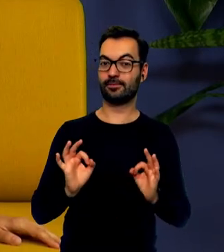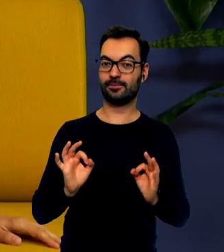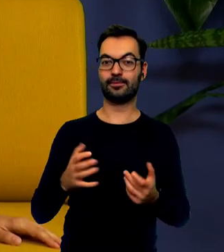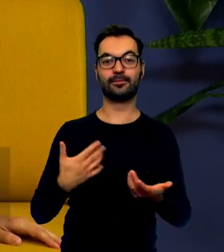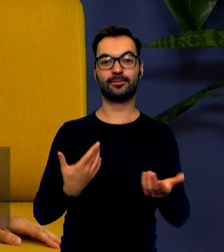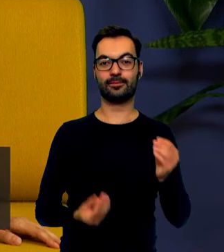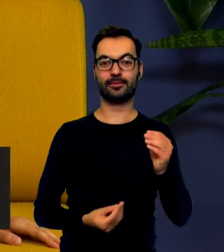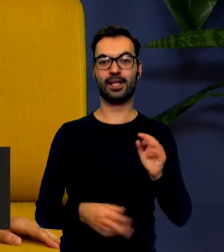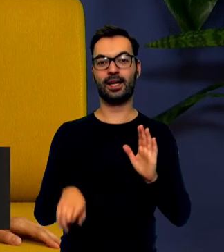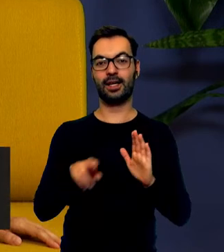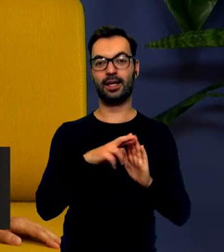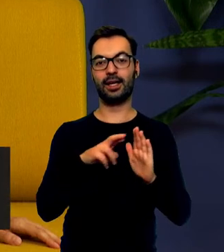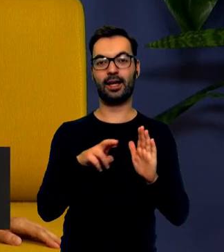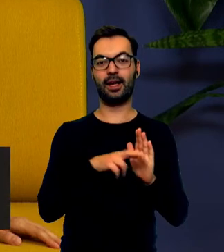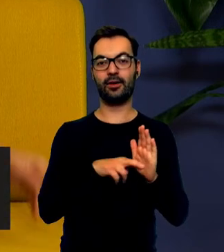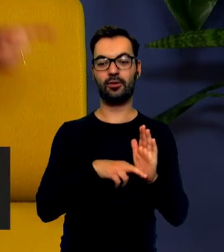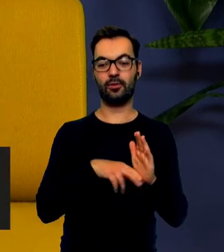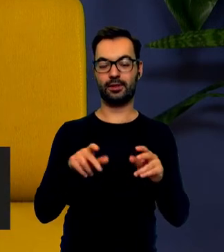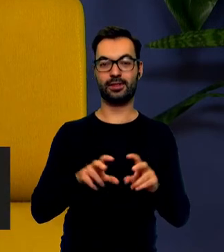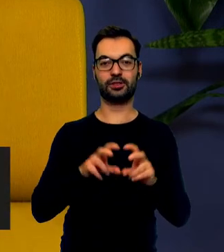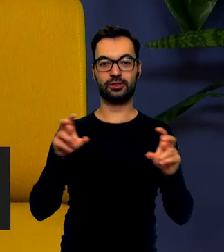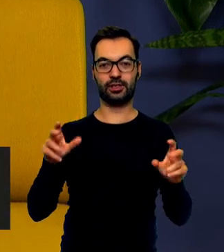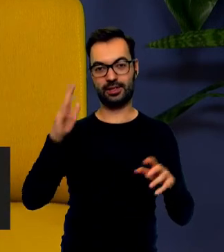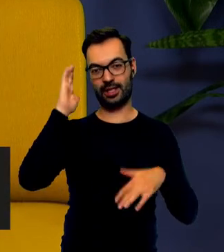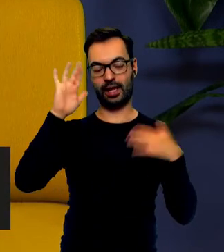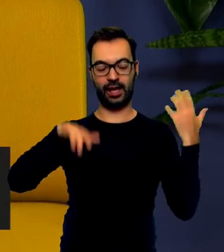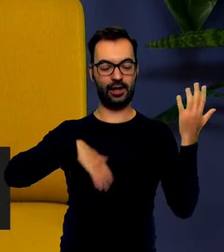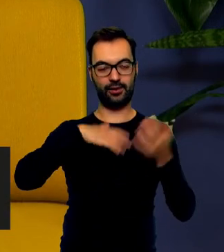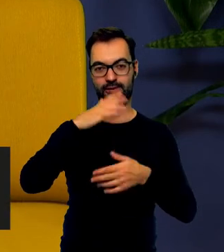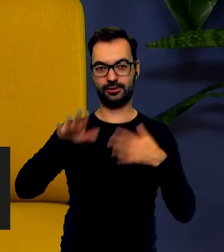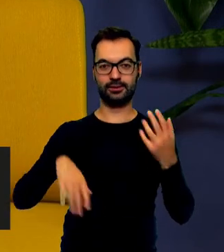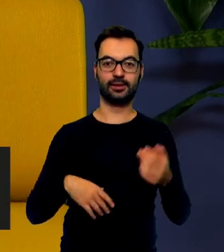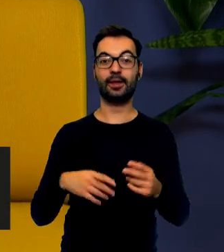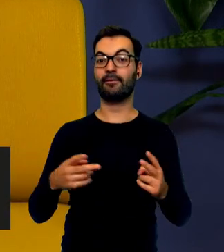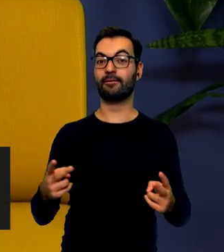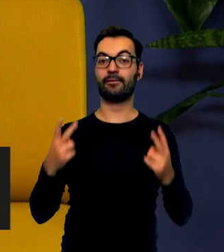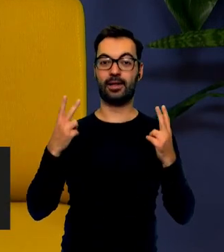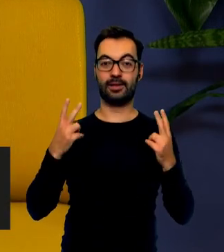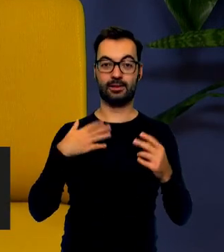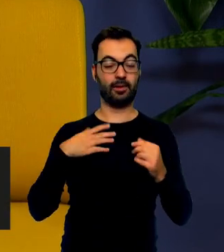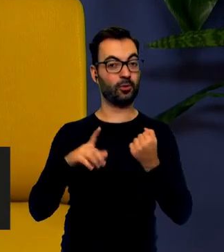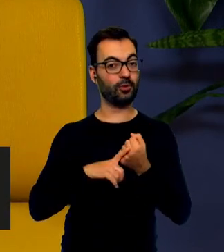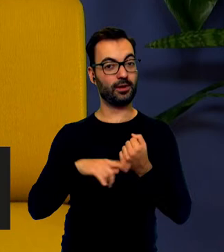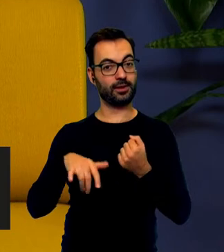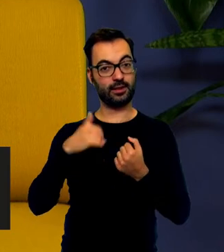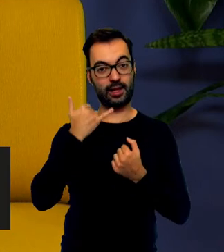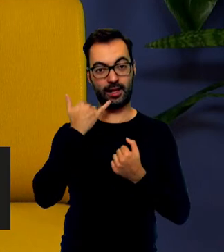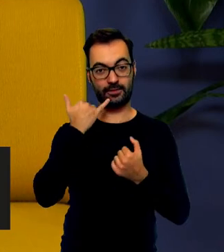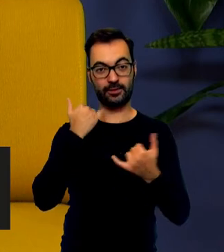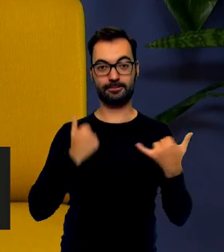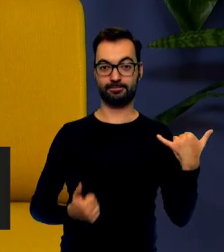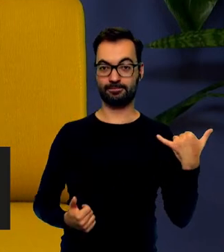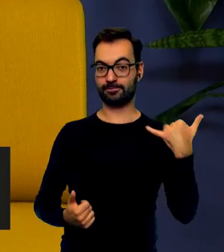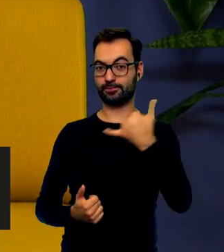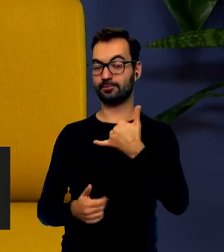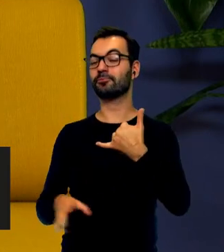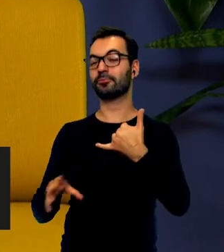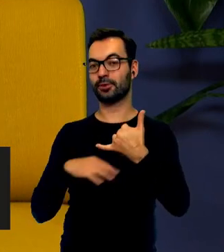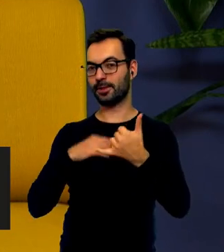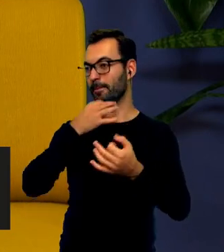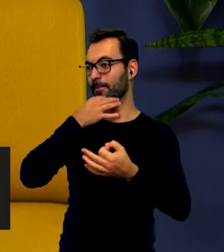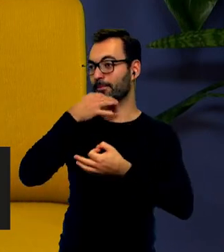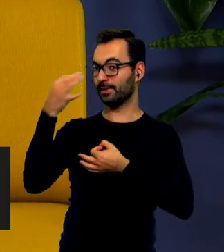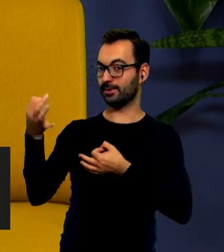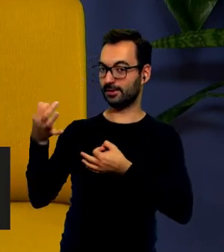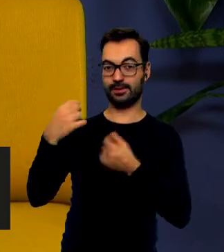moich rękach reguły na czas chaosu. Jeszcze jedna ważna informacja, uruchomiliśmy też numer telefonu. Można do Tomka dzisiaj zadzwonić, zadać